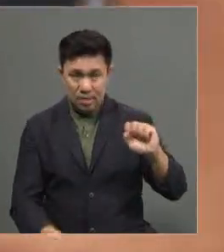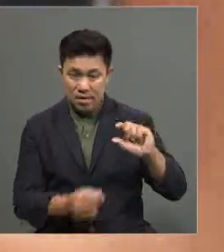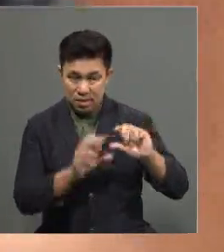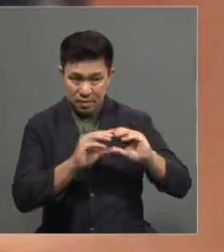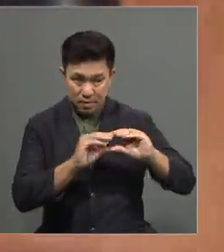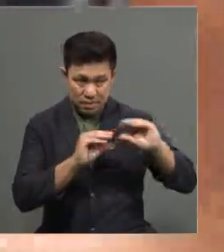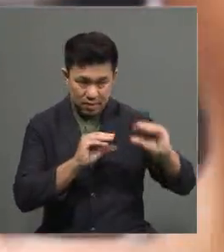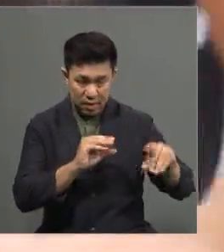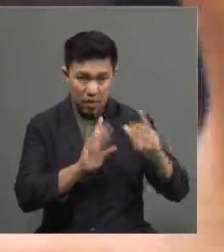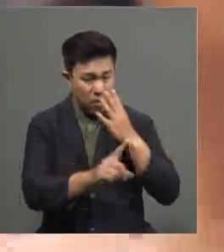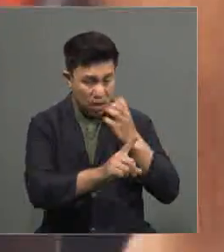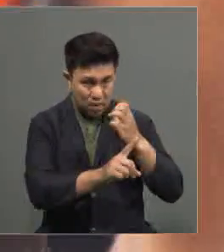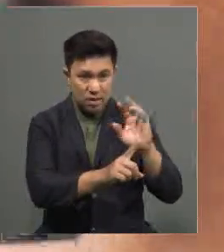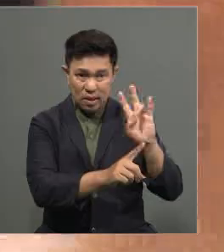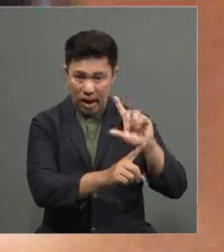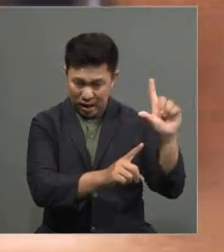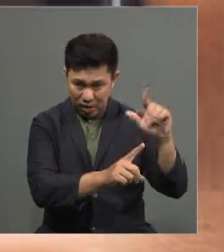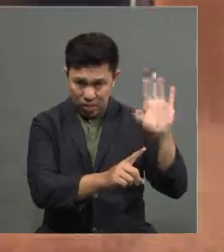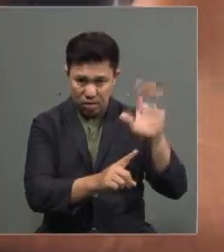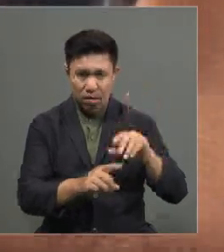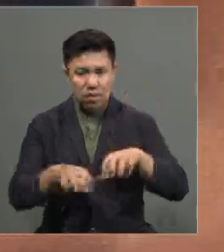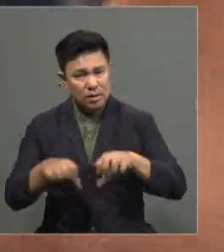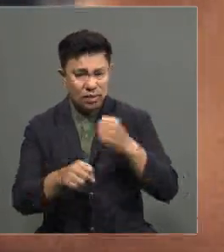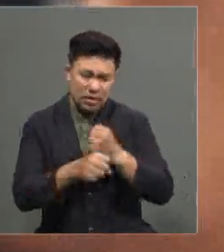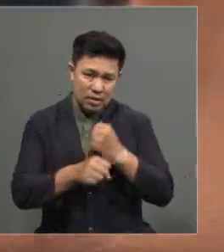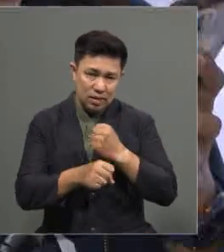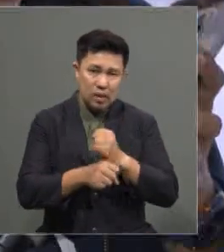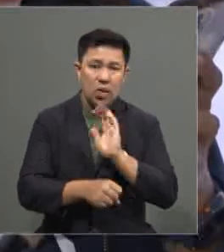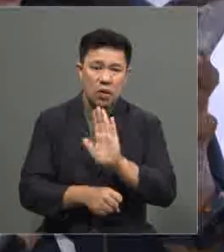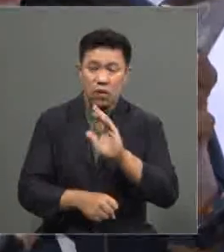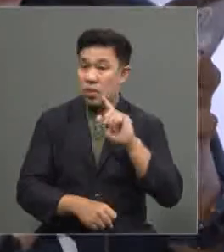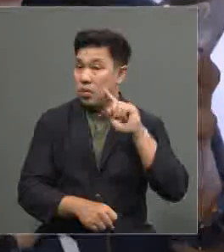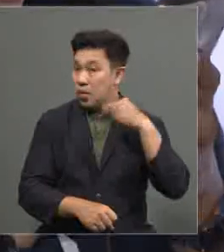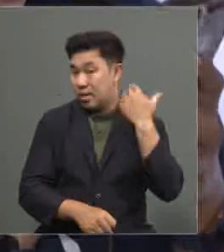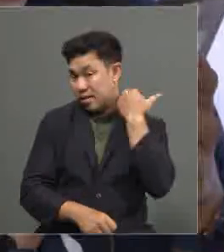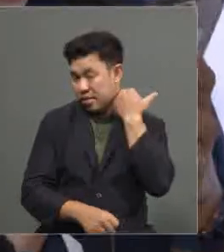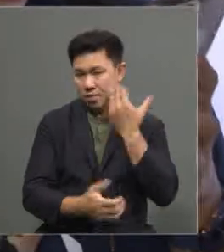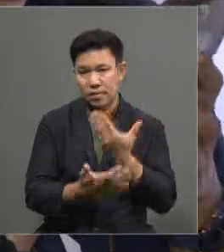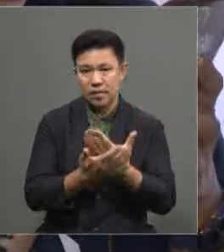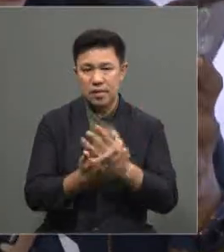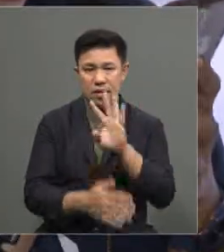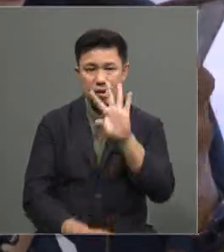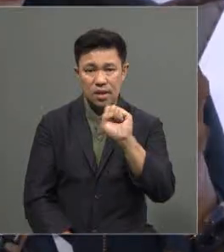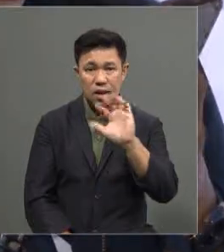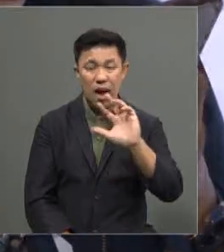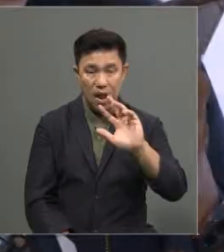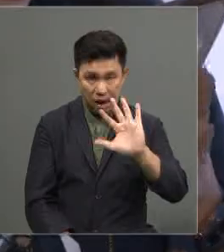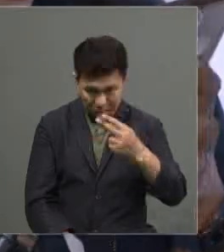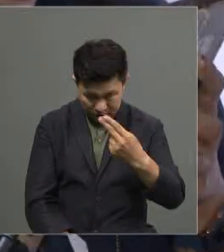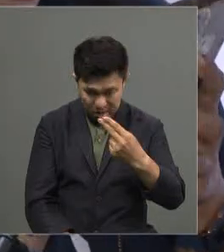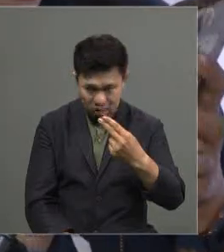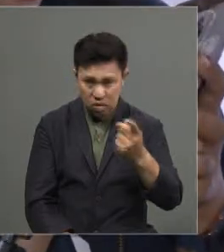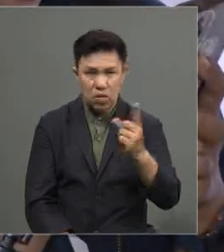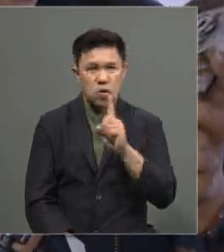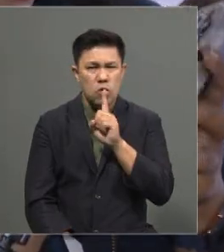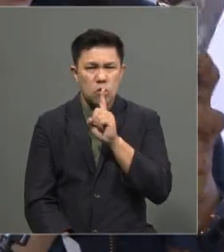เป็นจ่ายให้กับผู้เสียหาย7ล้านกว่าและค่าดำเนินงานค่าดำเนินการให้กับคุณกฤตอนงค์เนี่ย450,000 บาทแลกกับการข